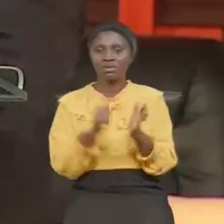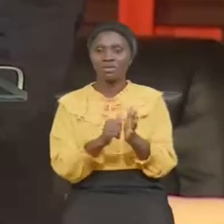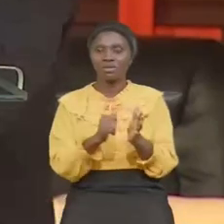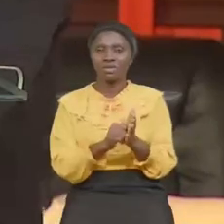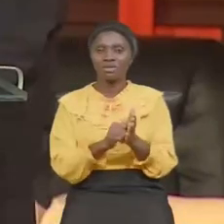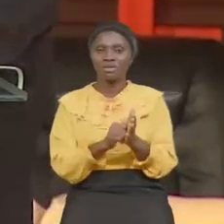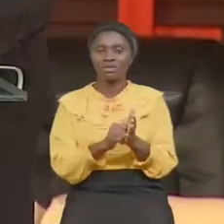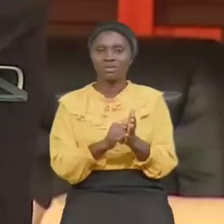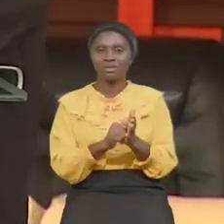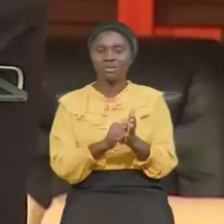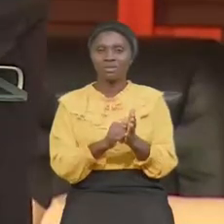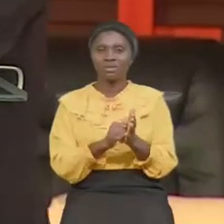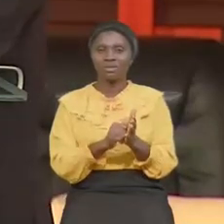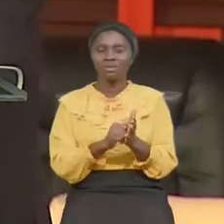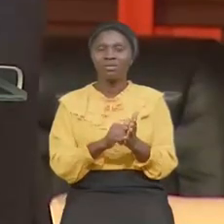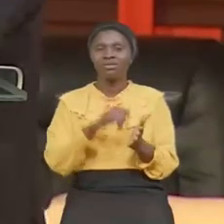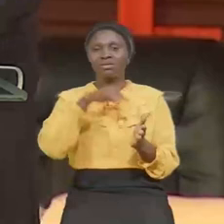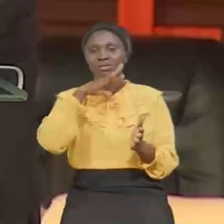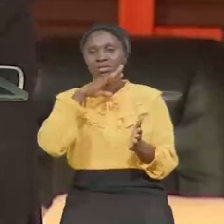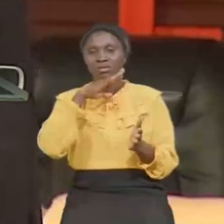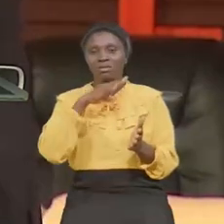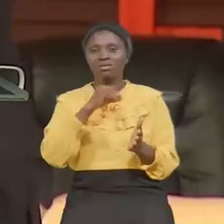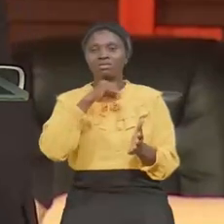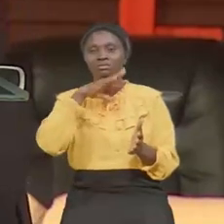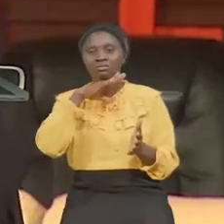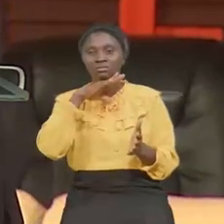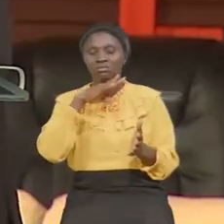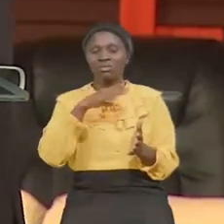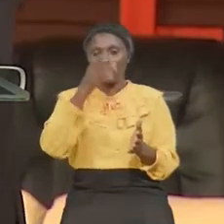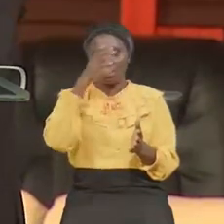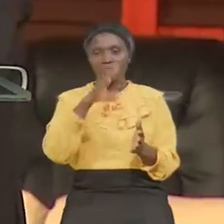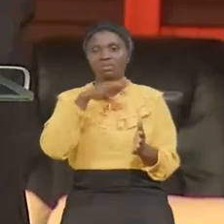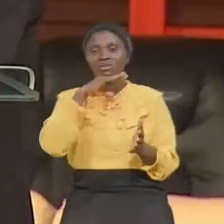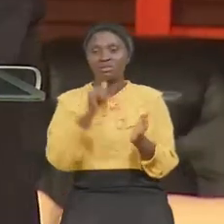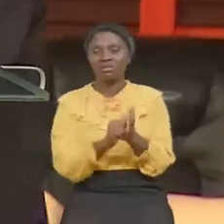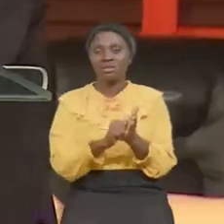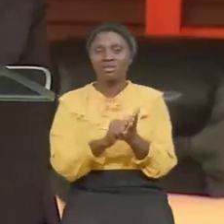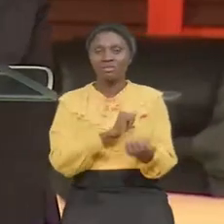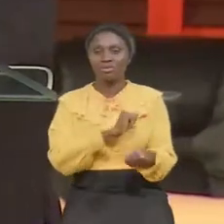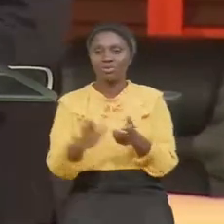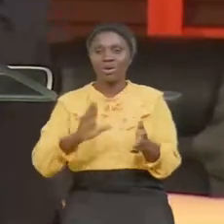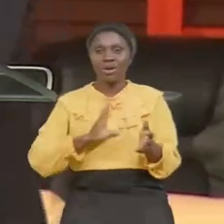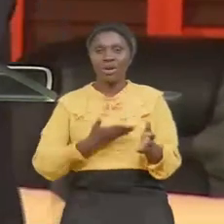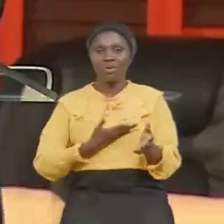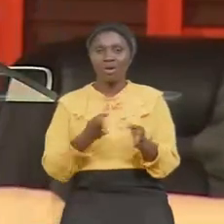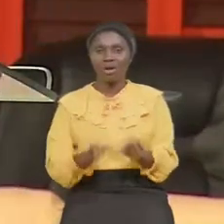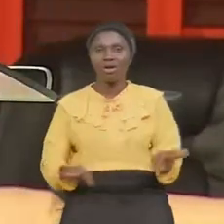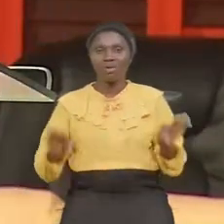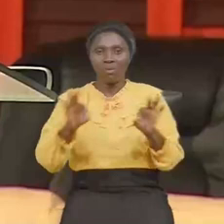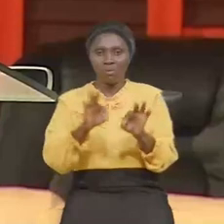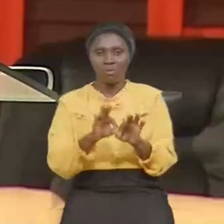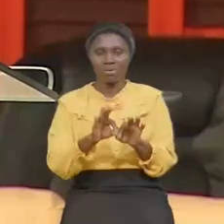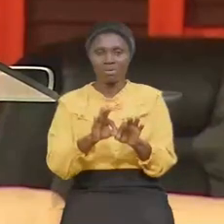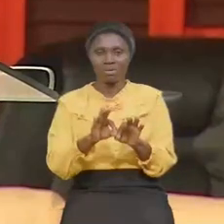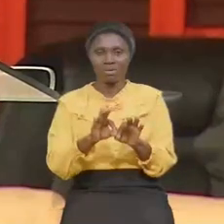entaché notre dignité. La corruption qui a gâté notre dignité. La corruption qui